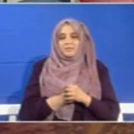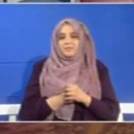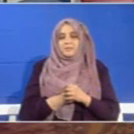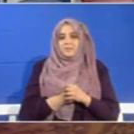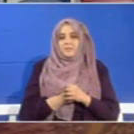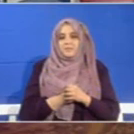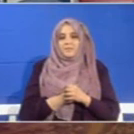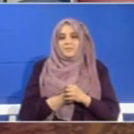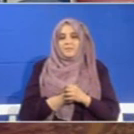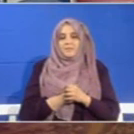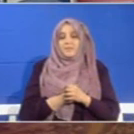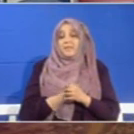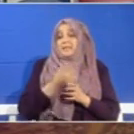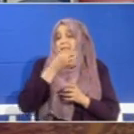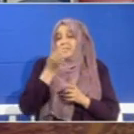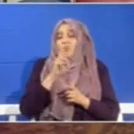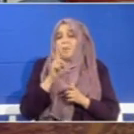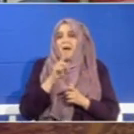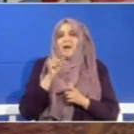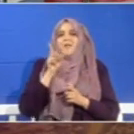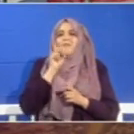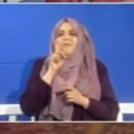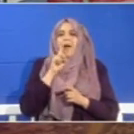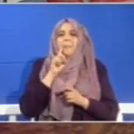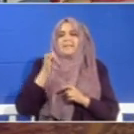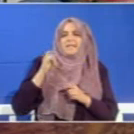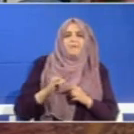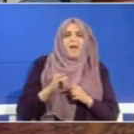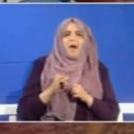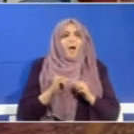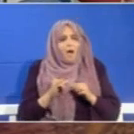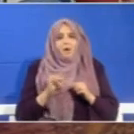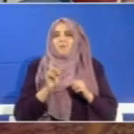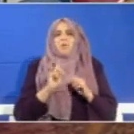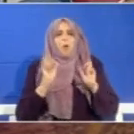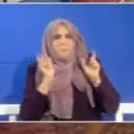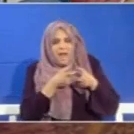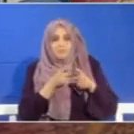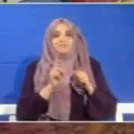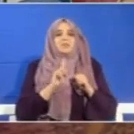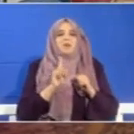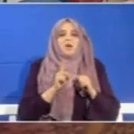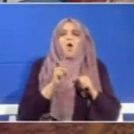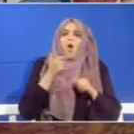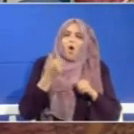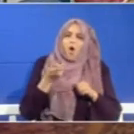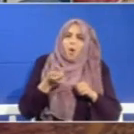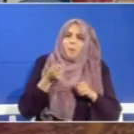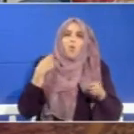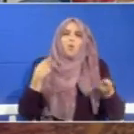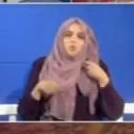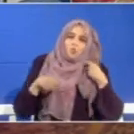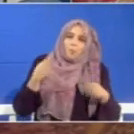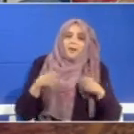كل. نعم. فنقول لهم ما تتشدوش في الأمور هذه، تلينوا شوية، إذا كان يعني معناها تفاقمت